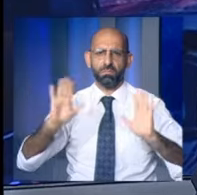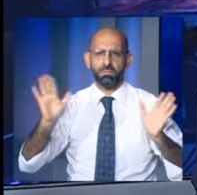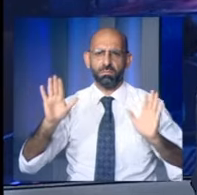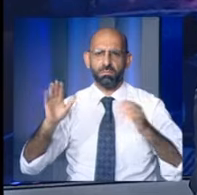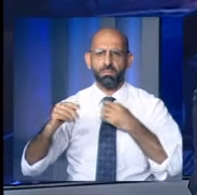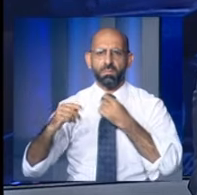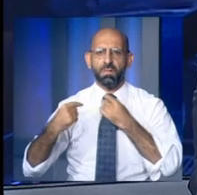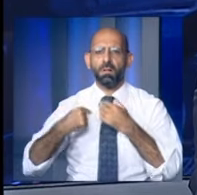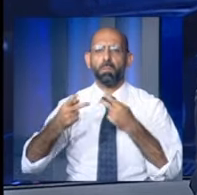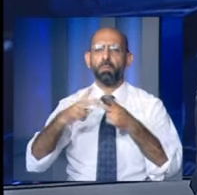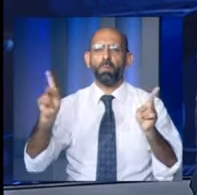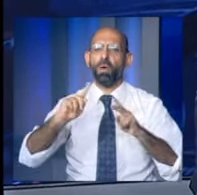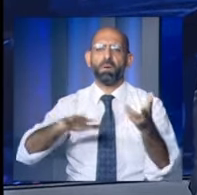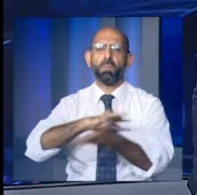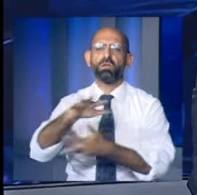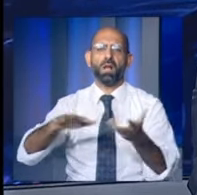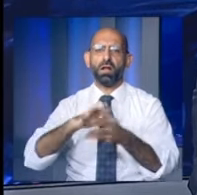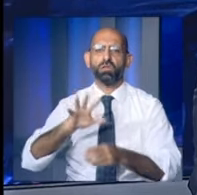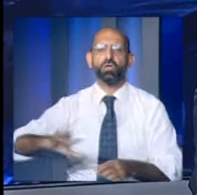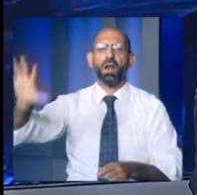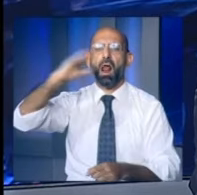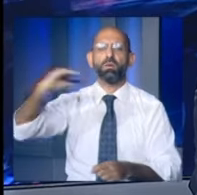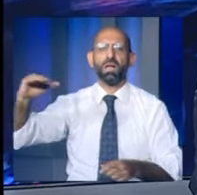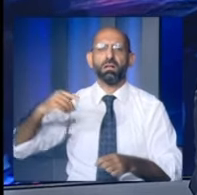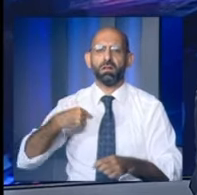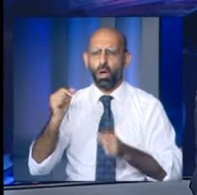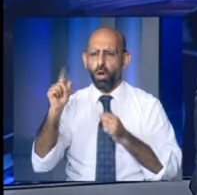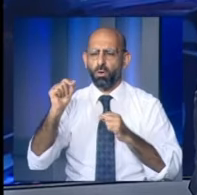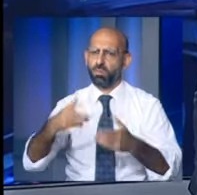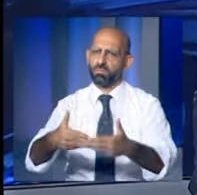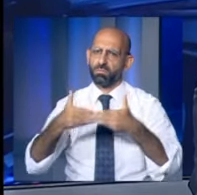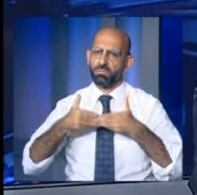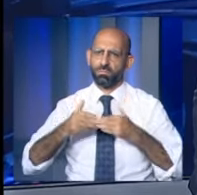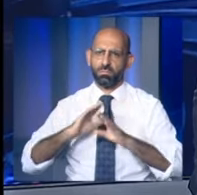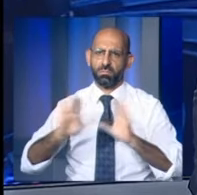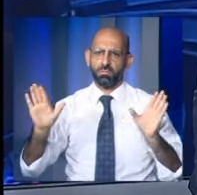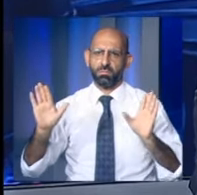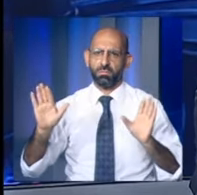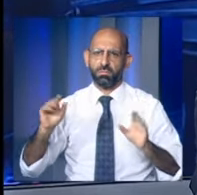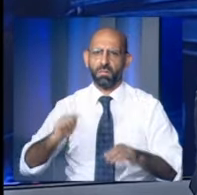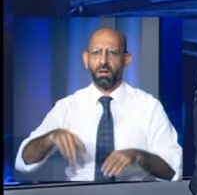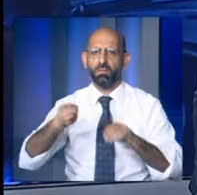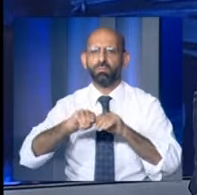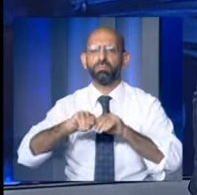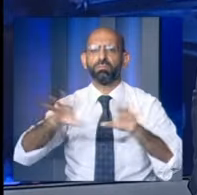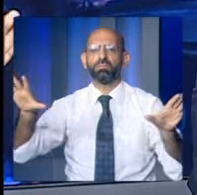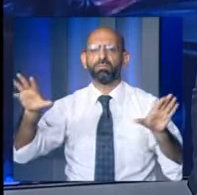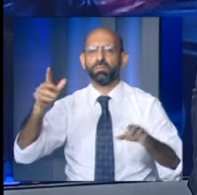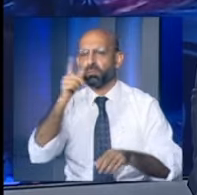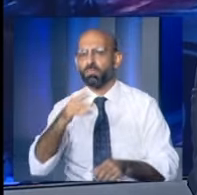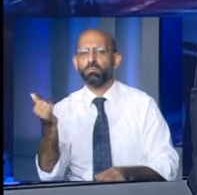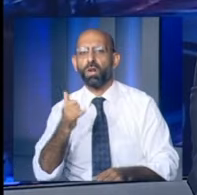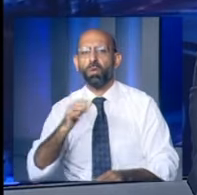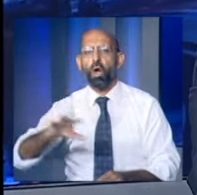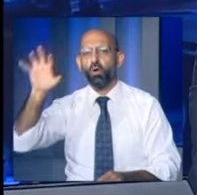بلاده لا تشارك في عمليات عسكرية وغير متورطة في أي صراع في الشرق الأوسط، خلال رده على اتهامات المعارضة